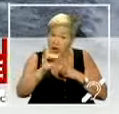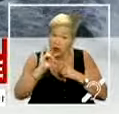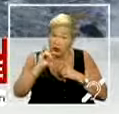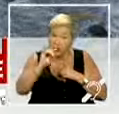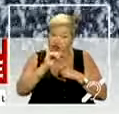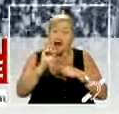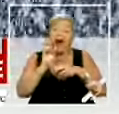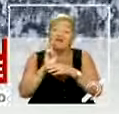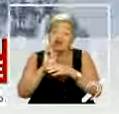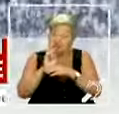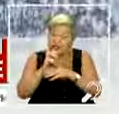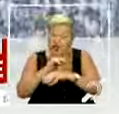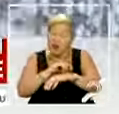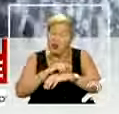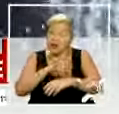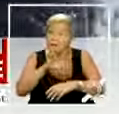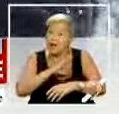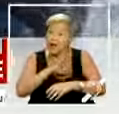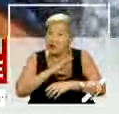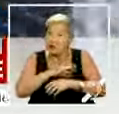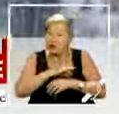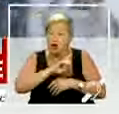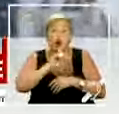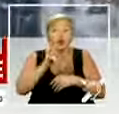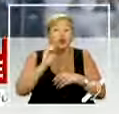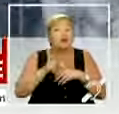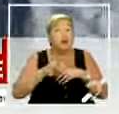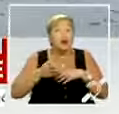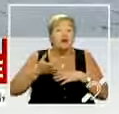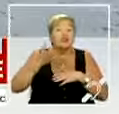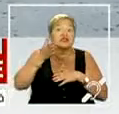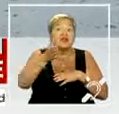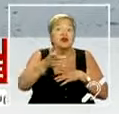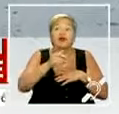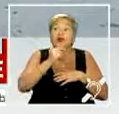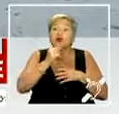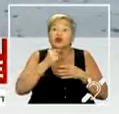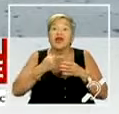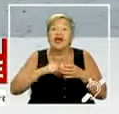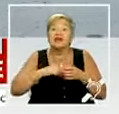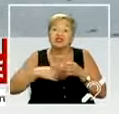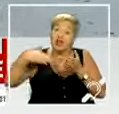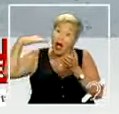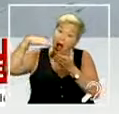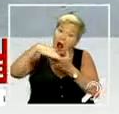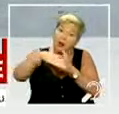perioadă deosebit de periculoasă și nu trebuie să se aventureze în zonele de abrupt.